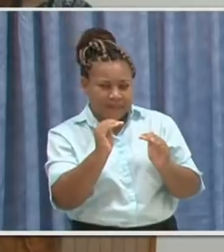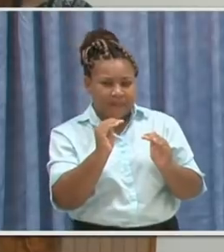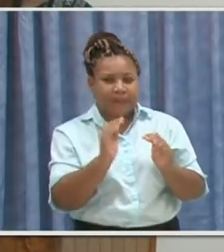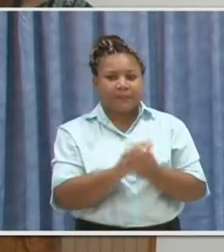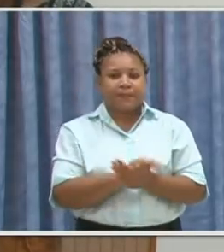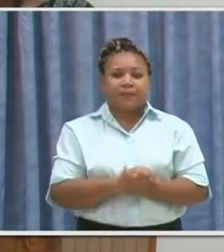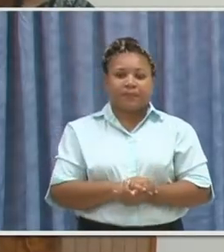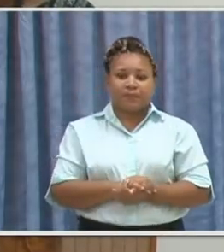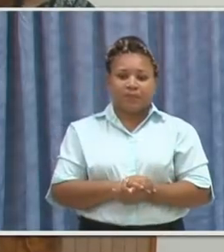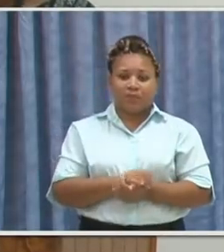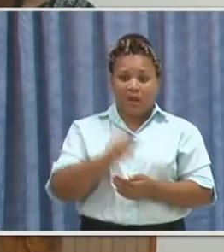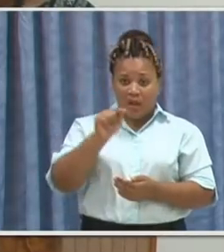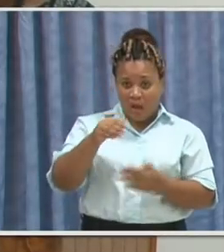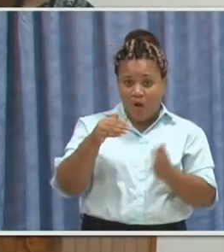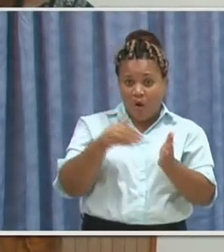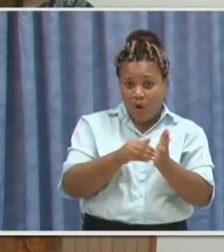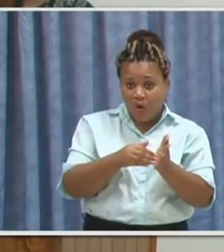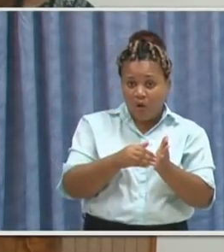rehabilitation. La